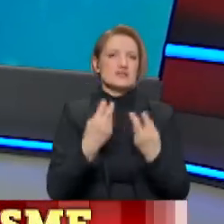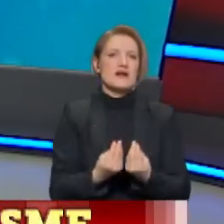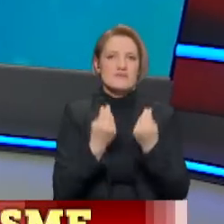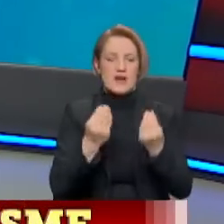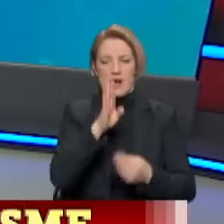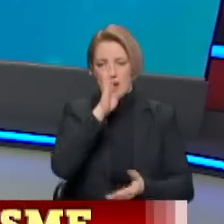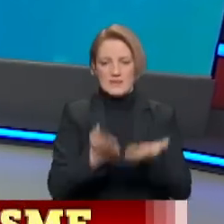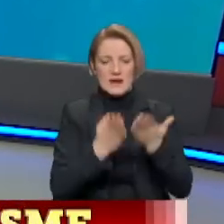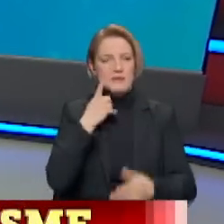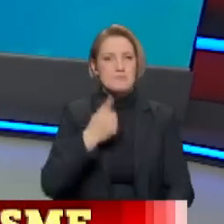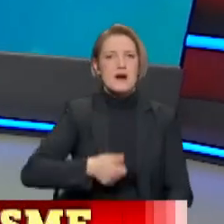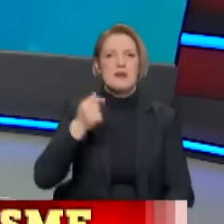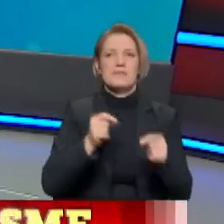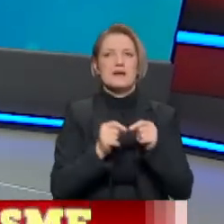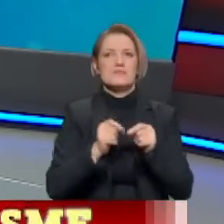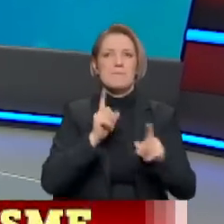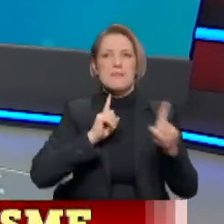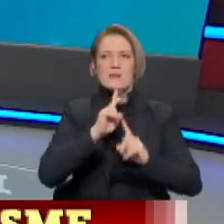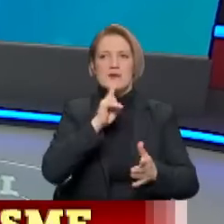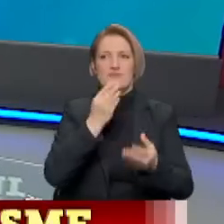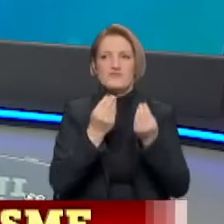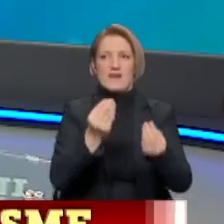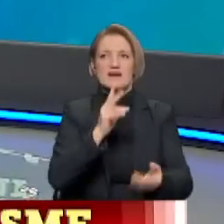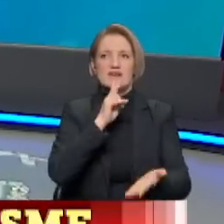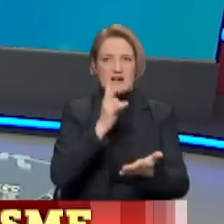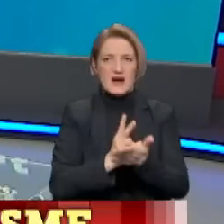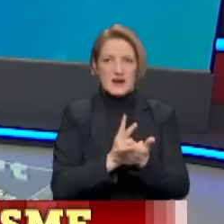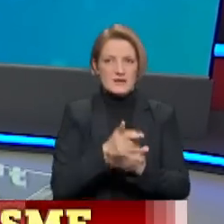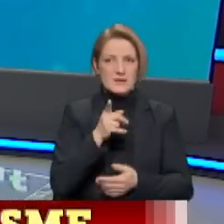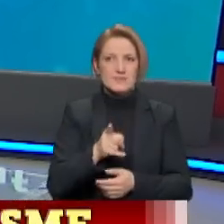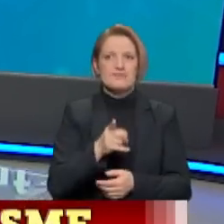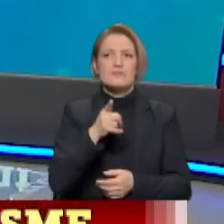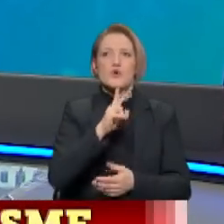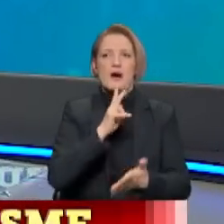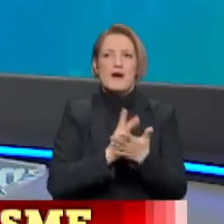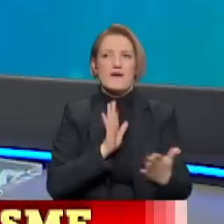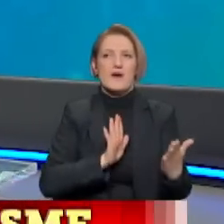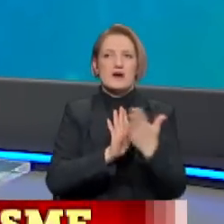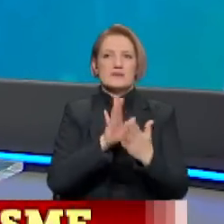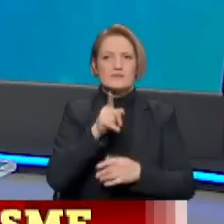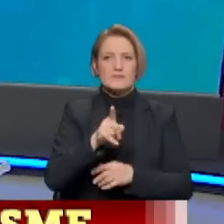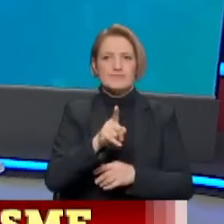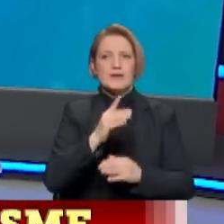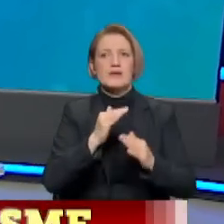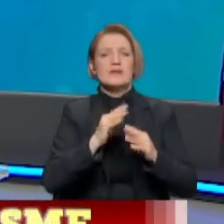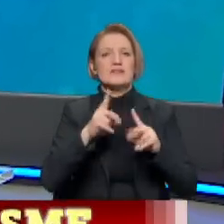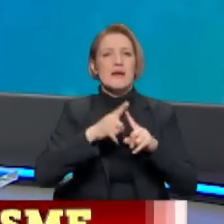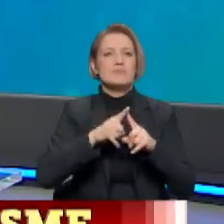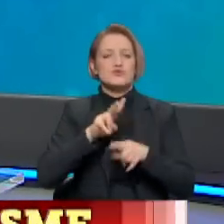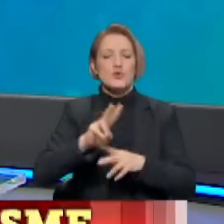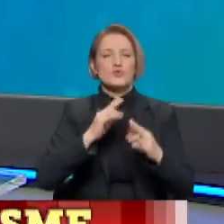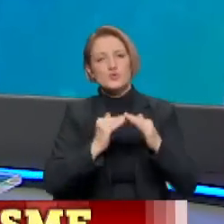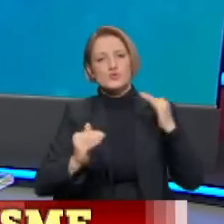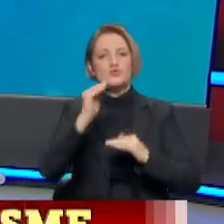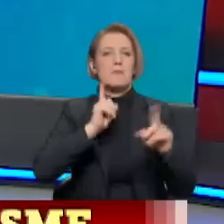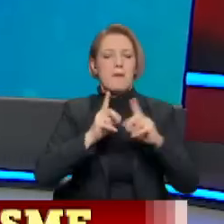Adalet Bakanı Bekir Bozdağ, mahkemenin verdiği karar nihai bir karar değildir. Bu karara karşı istinaf ve temyiz yolu açıktır